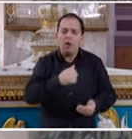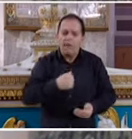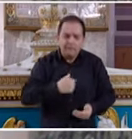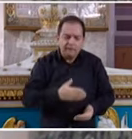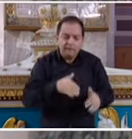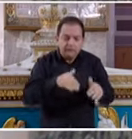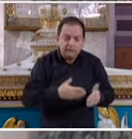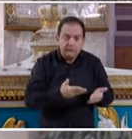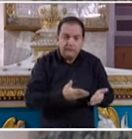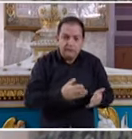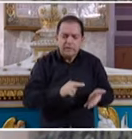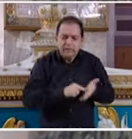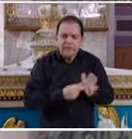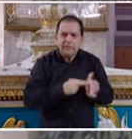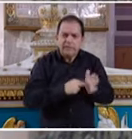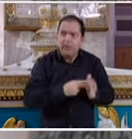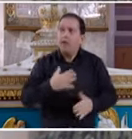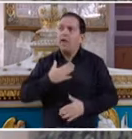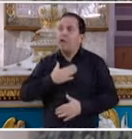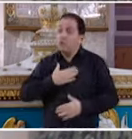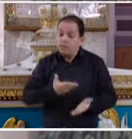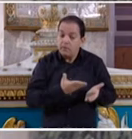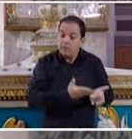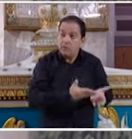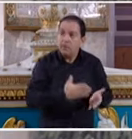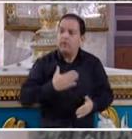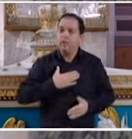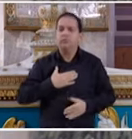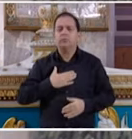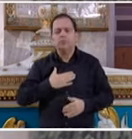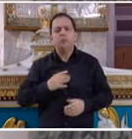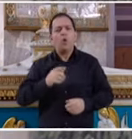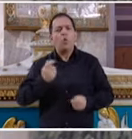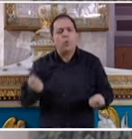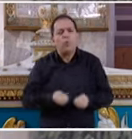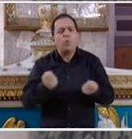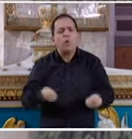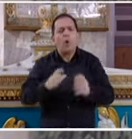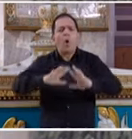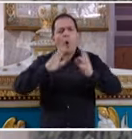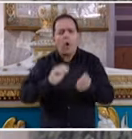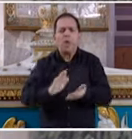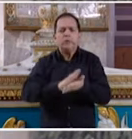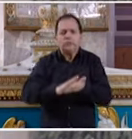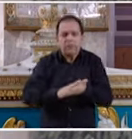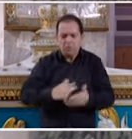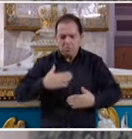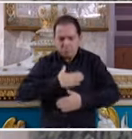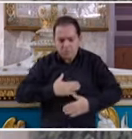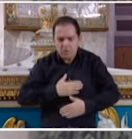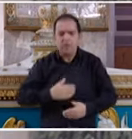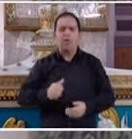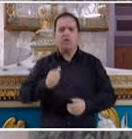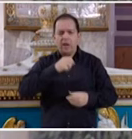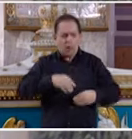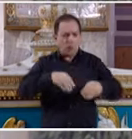και ευχαριστούσα συνέχεια το Θεό που μου το έδινε. Με αυτό έκανα όλες τις δουλειές. Έπινα, πλενόμουν, έπλαινα τα